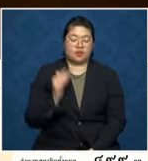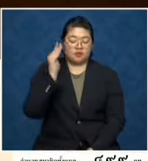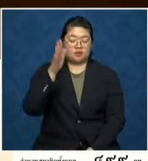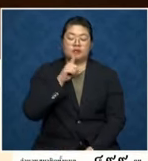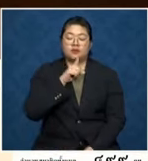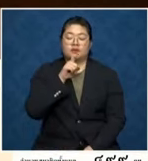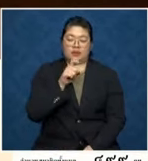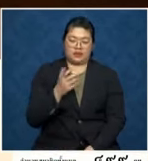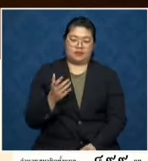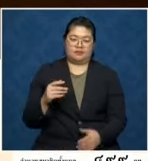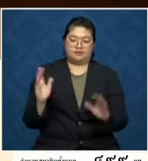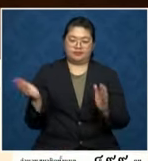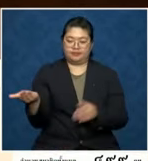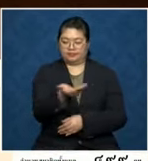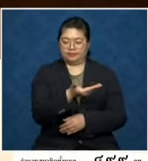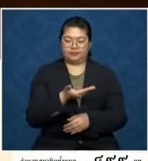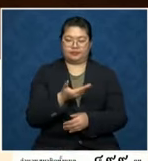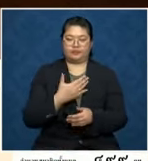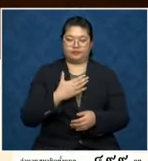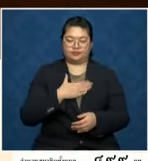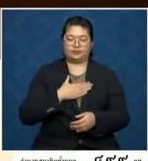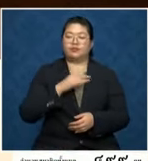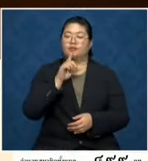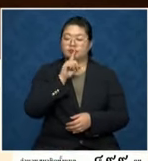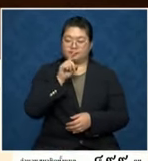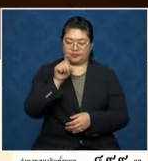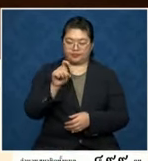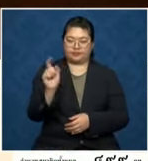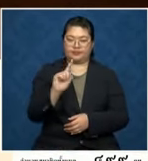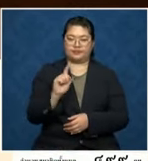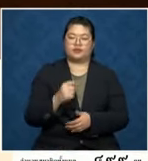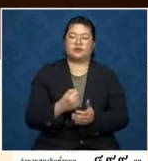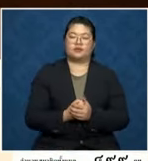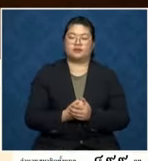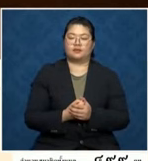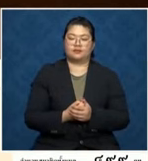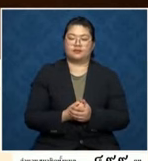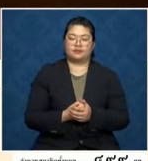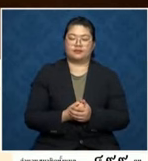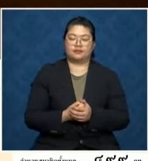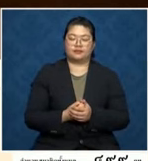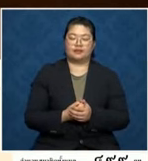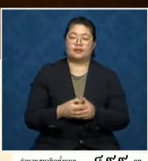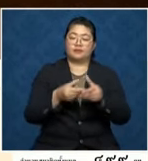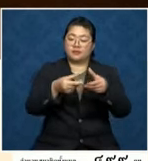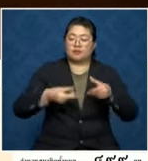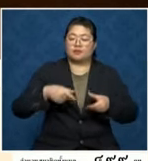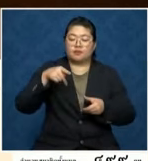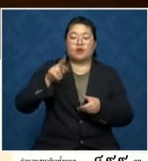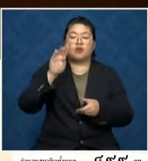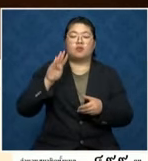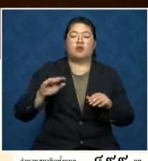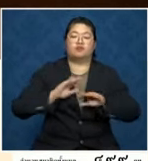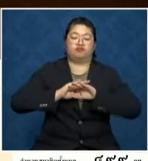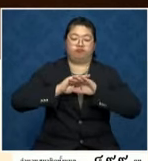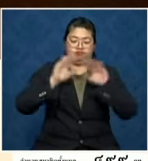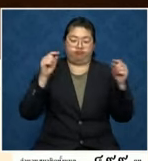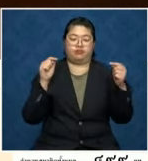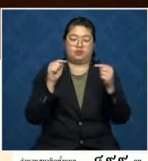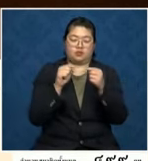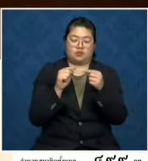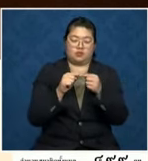มครับผมขอถามมติจากที่ประชุมว่าจะรับหลักการแห่งร่างพระราชบัญญัติยกเลิกพระราช